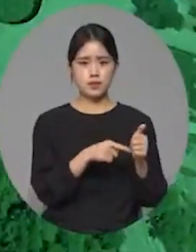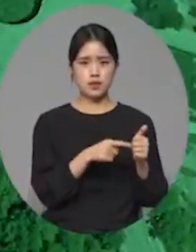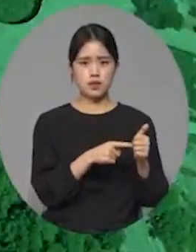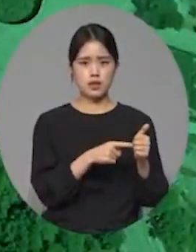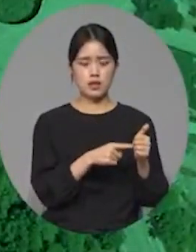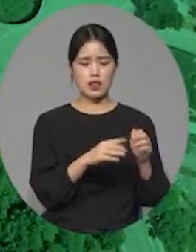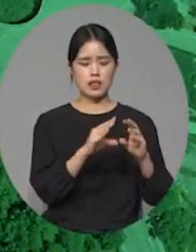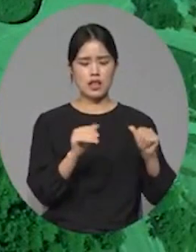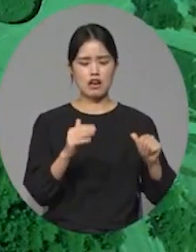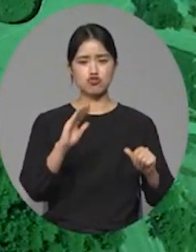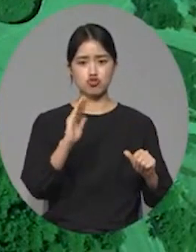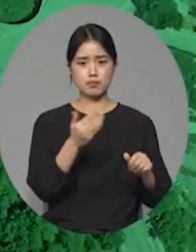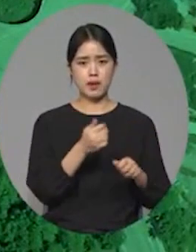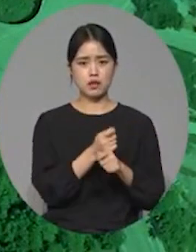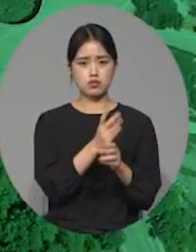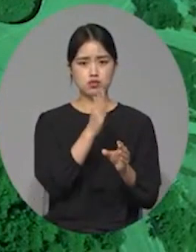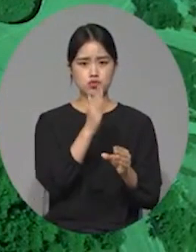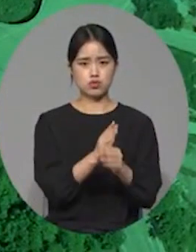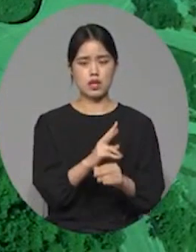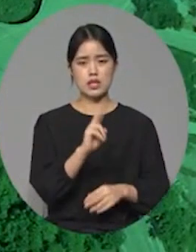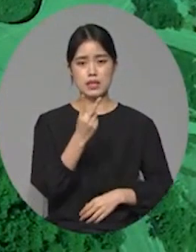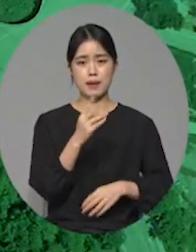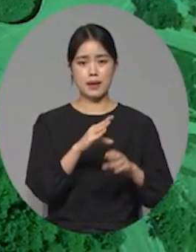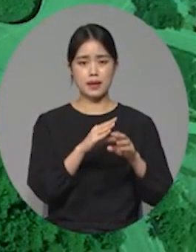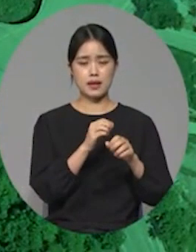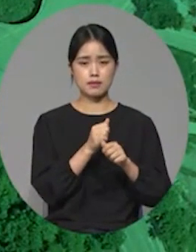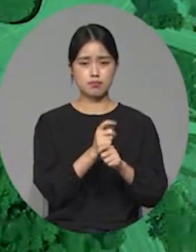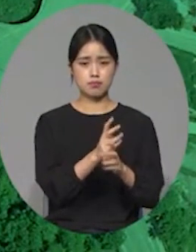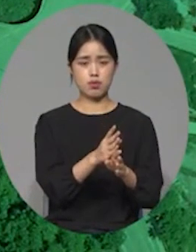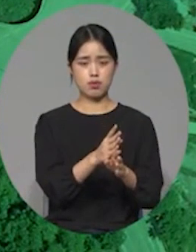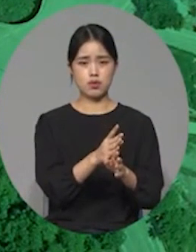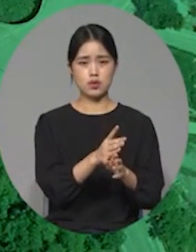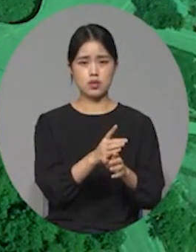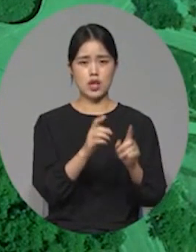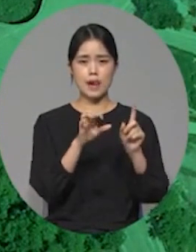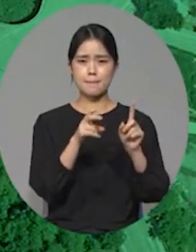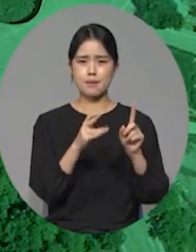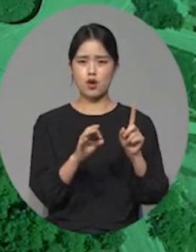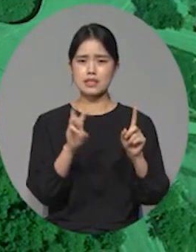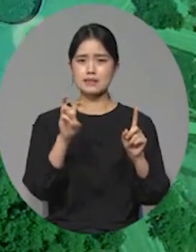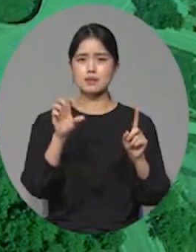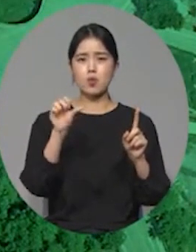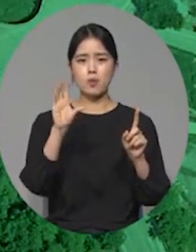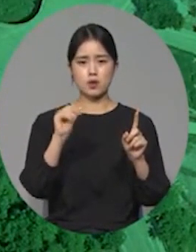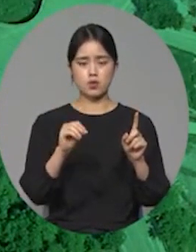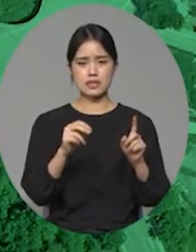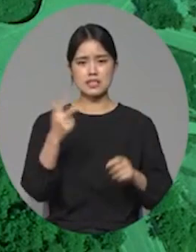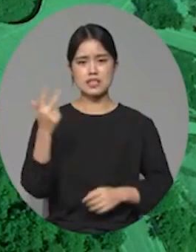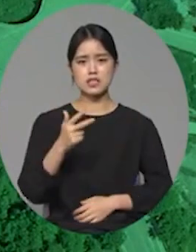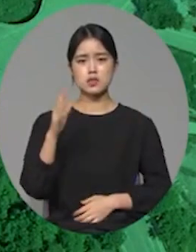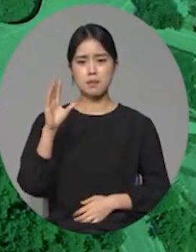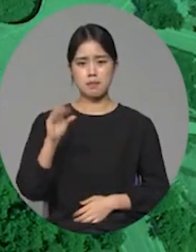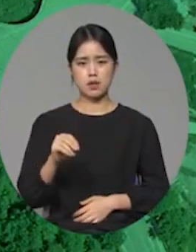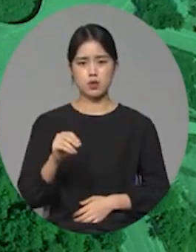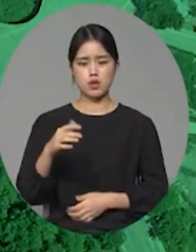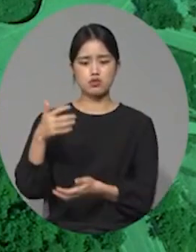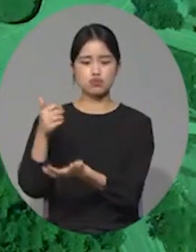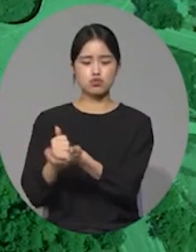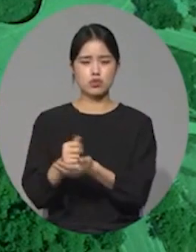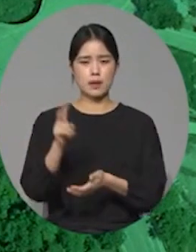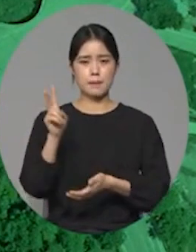땅 900여 평 가운데 약 200평을 떼내 평당 35만 원, 모두 7천만 원에